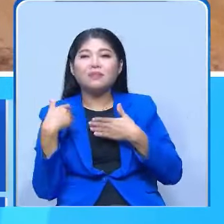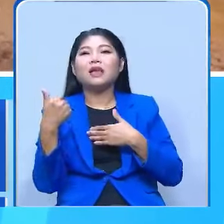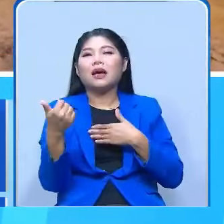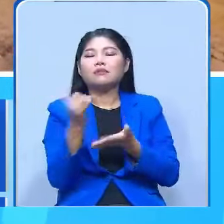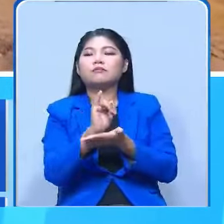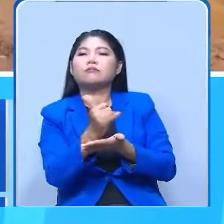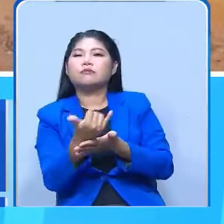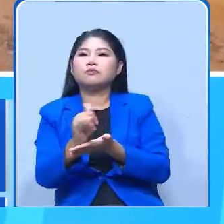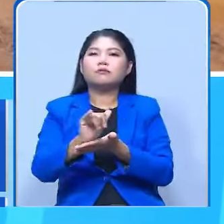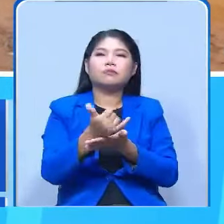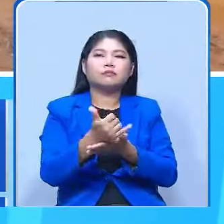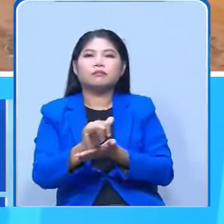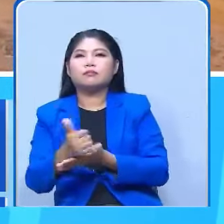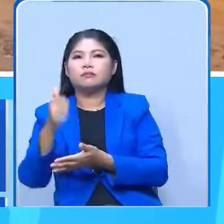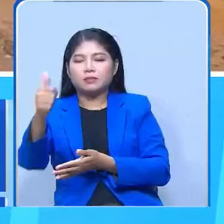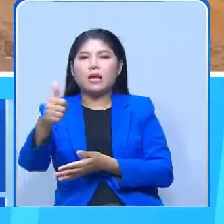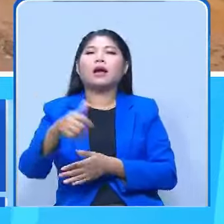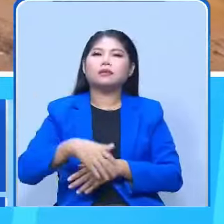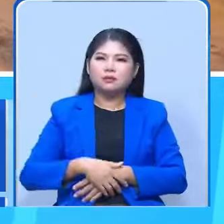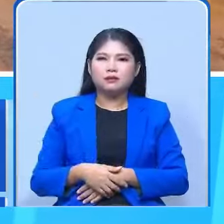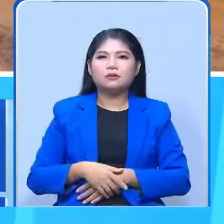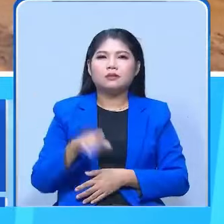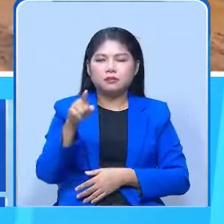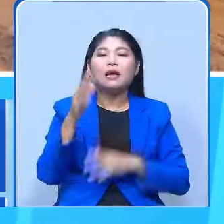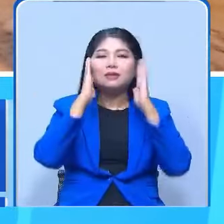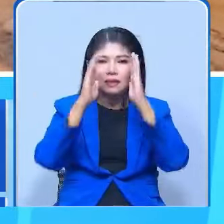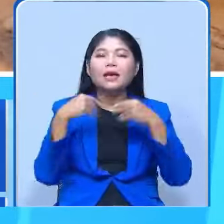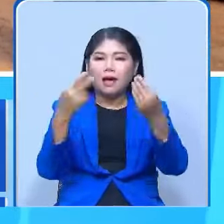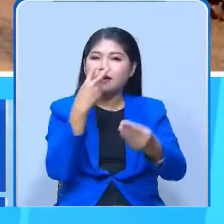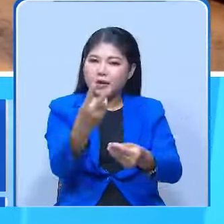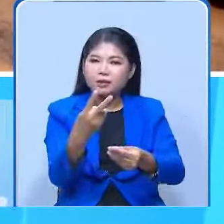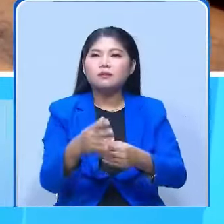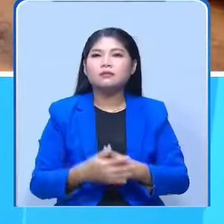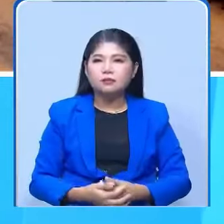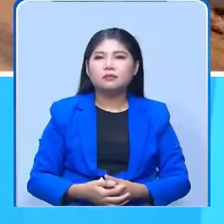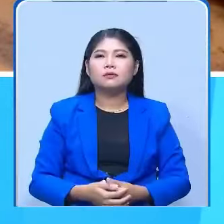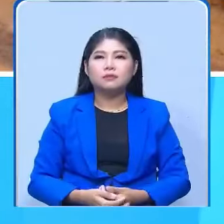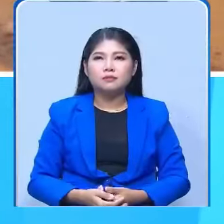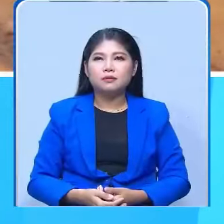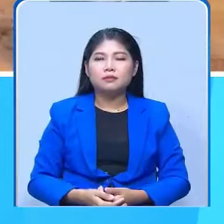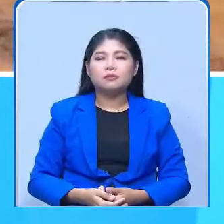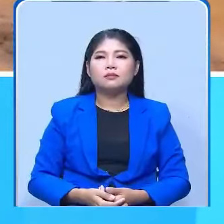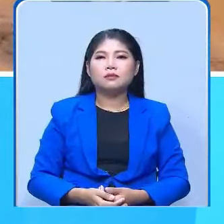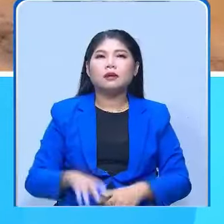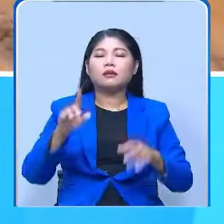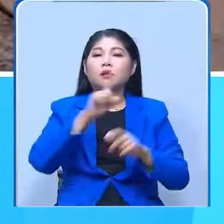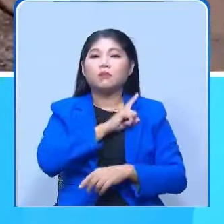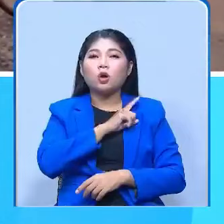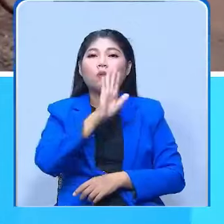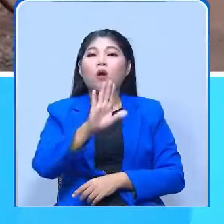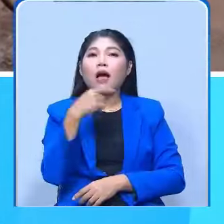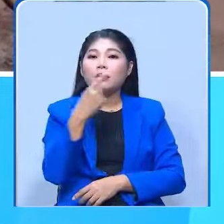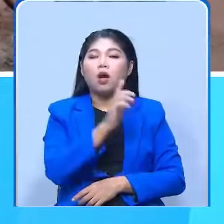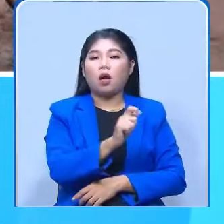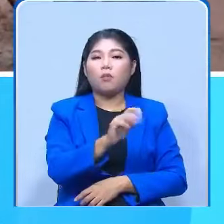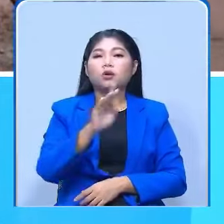แบบนี้ว่ามันขนาดไหนถามว่าอันนี้ประชดไหมใช่ถูกต้องคือประชดแต่ถ้าไม่ทำแบบนี้เดี๋ยวจะไม่เห็นกันนะคะเป็นความรับผิดชอบของอบต.ด